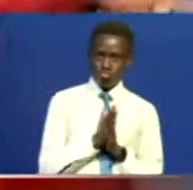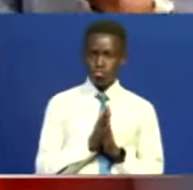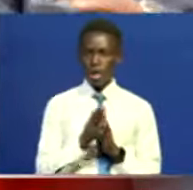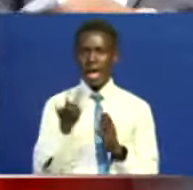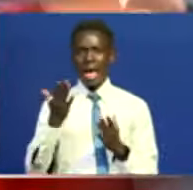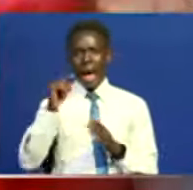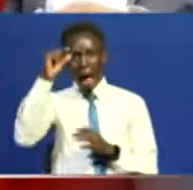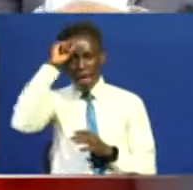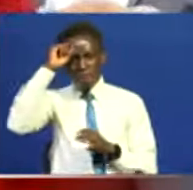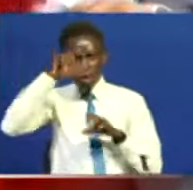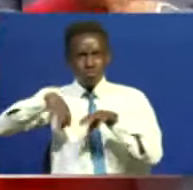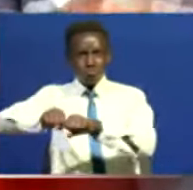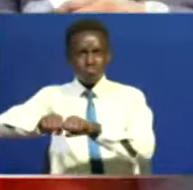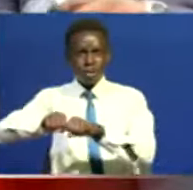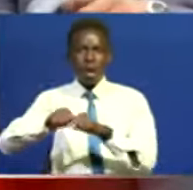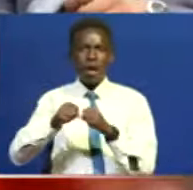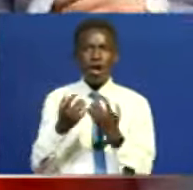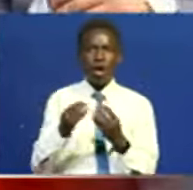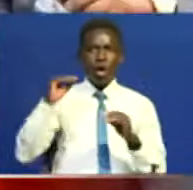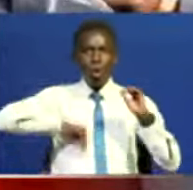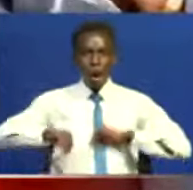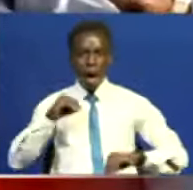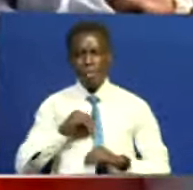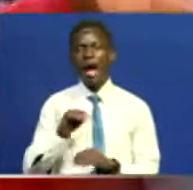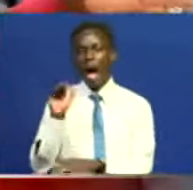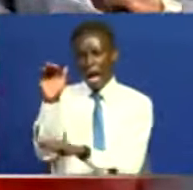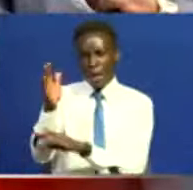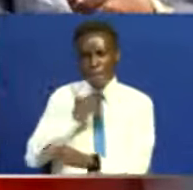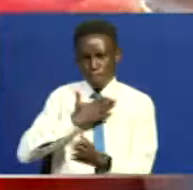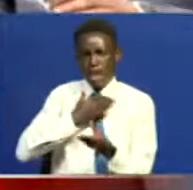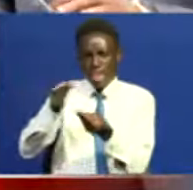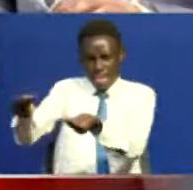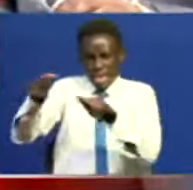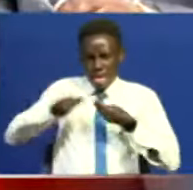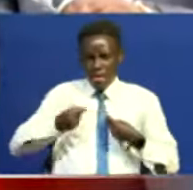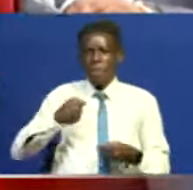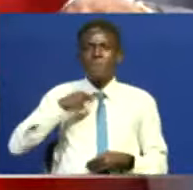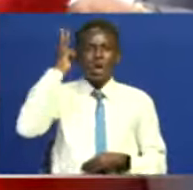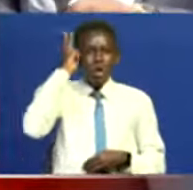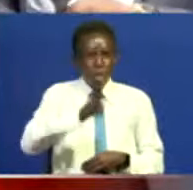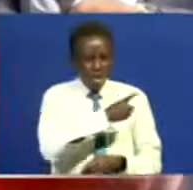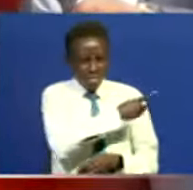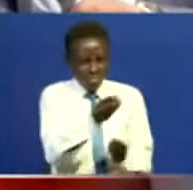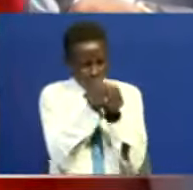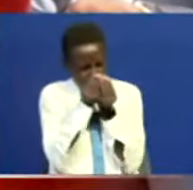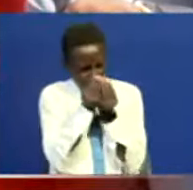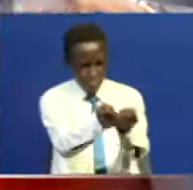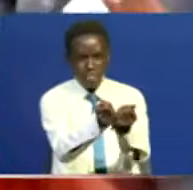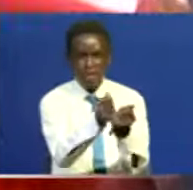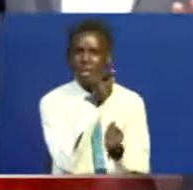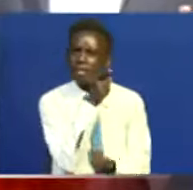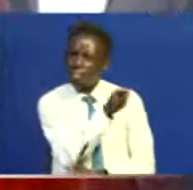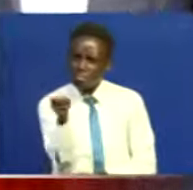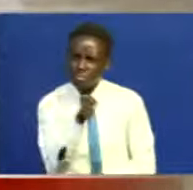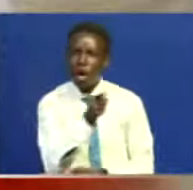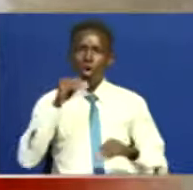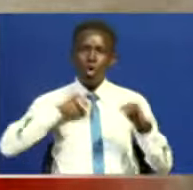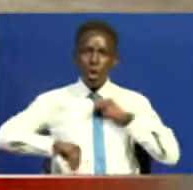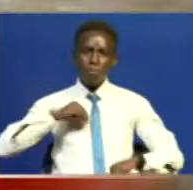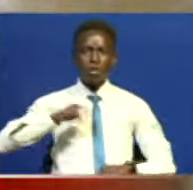na kuomba uniachie. Nitanyoroshana na wao, na hiyo vested interest na corruption